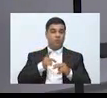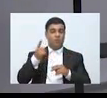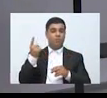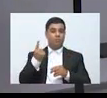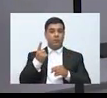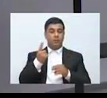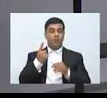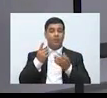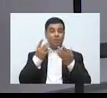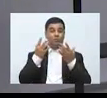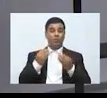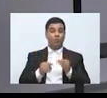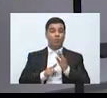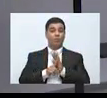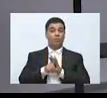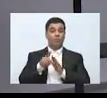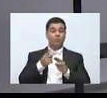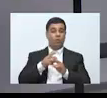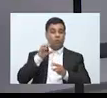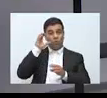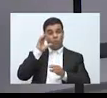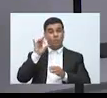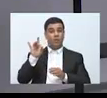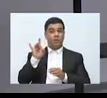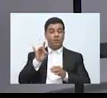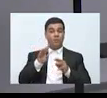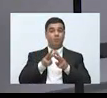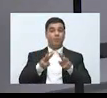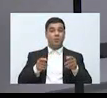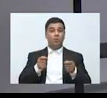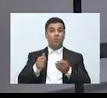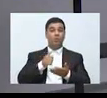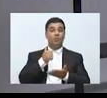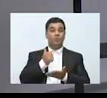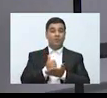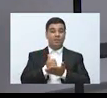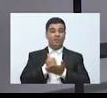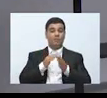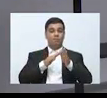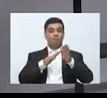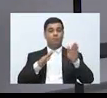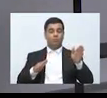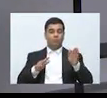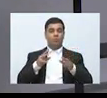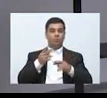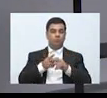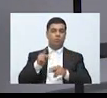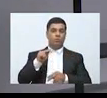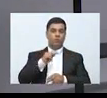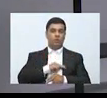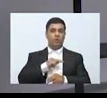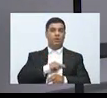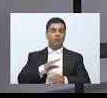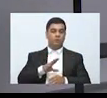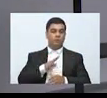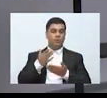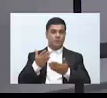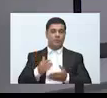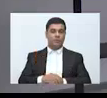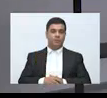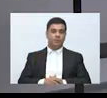dastlabki kunidan O'zbekiston Respublikasi prezidenti devonida mas'ul lavozimlarda